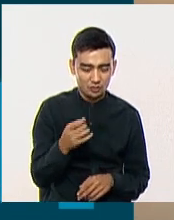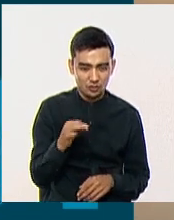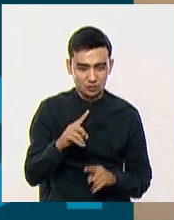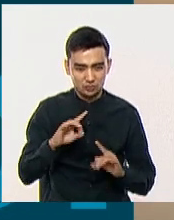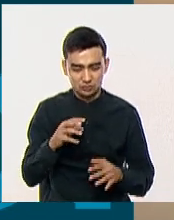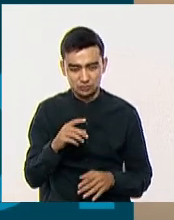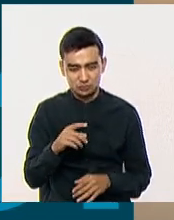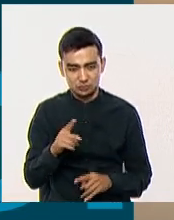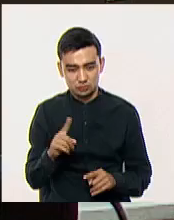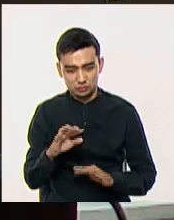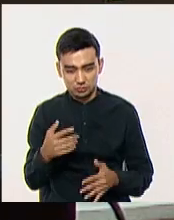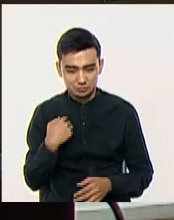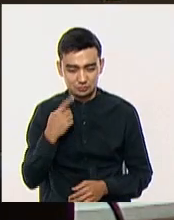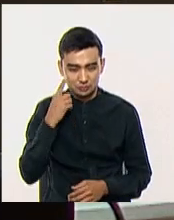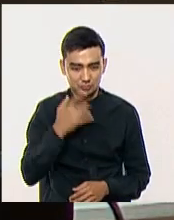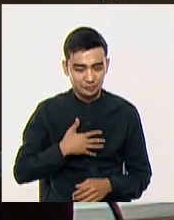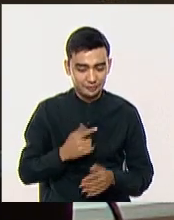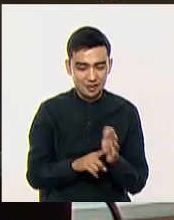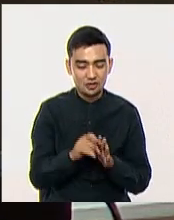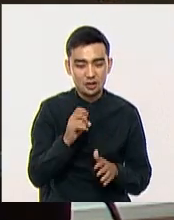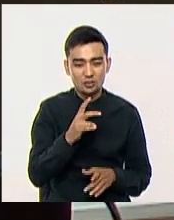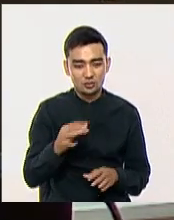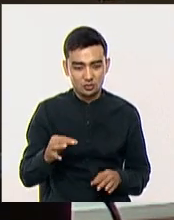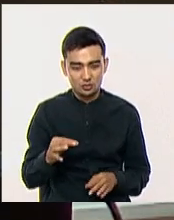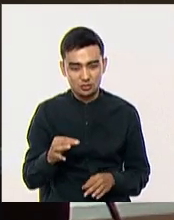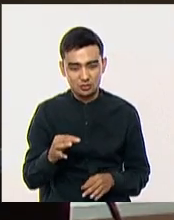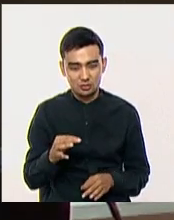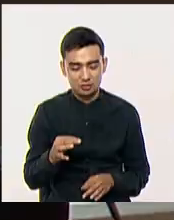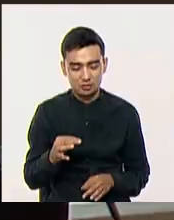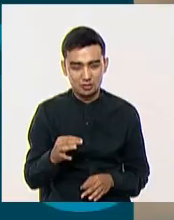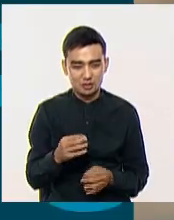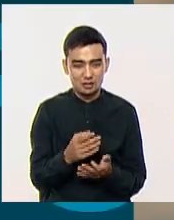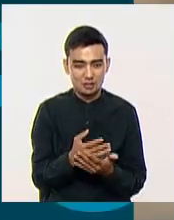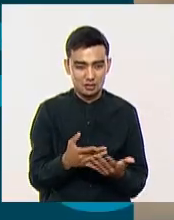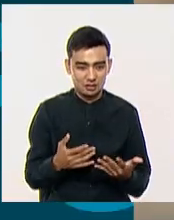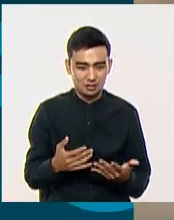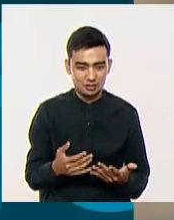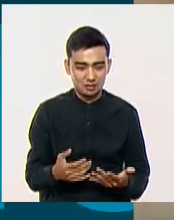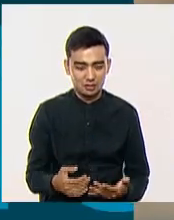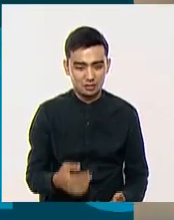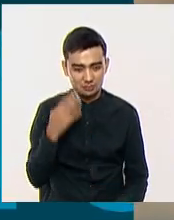не так случилось. Что-то. Ну, мне приходят разные мысли вообще.